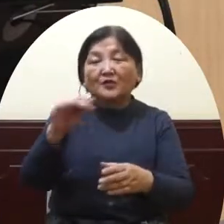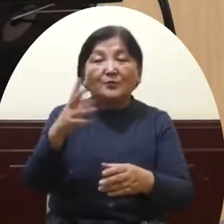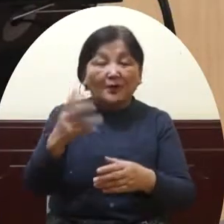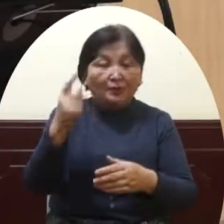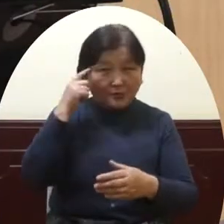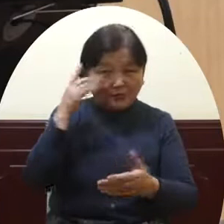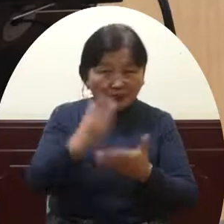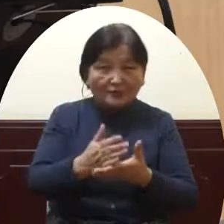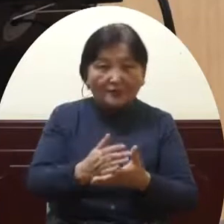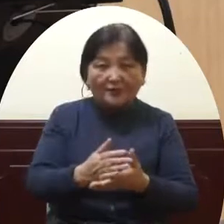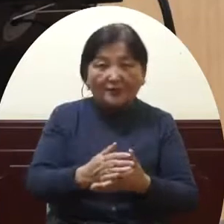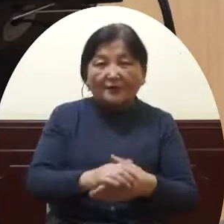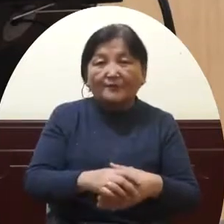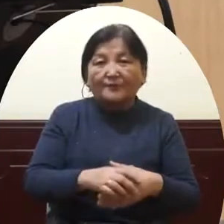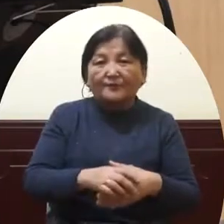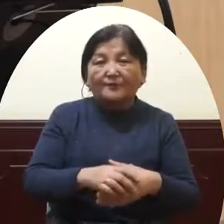бүхий олон